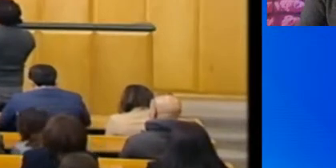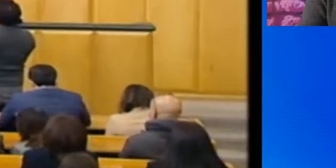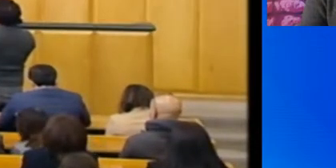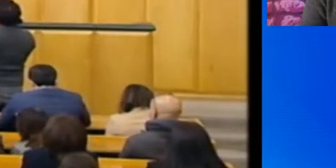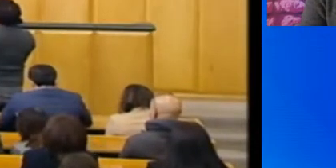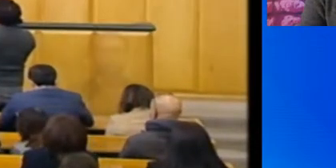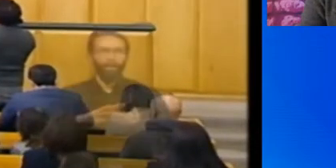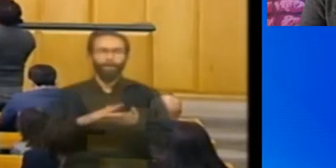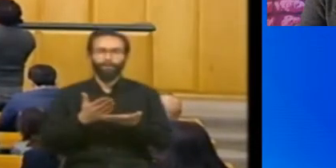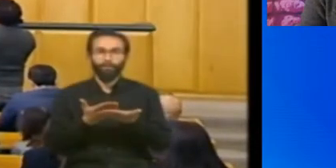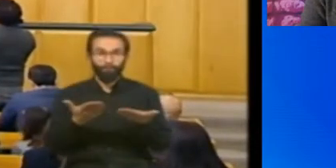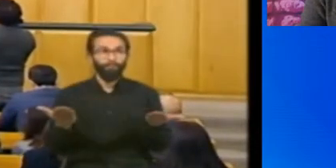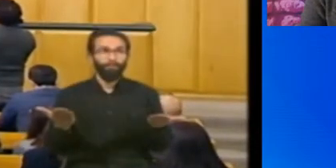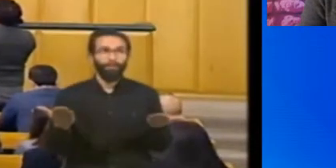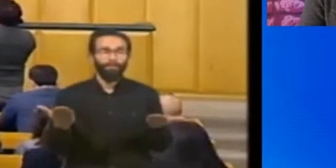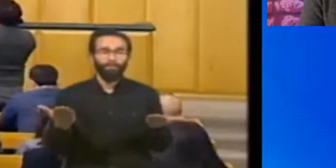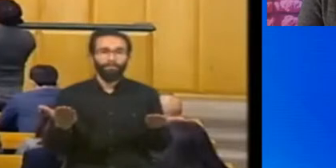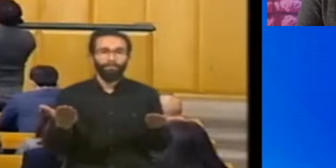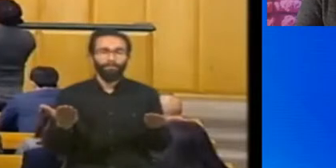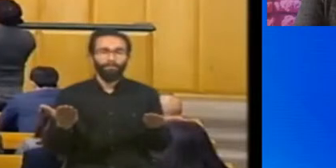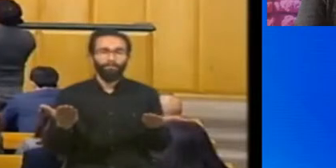Değerli arkadaşlarım,